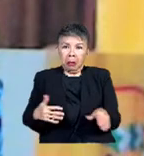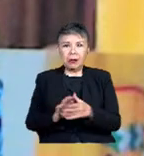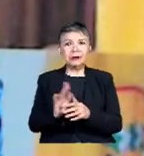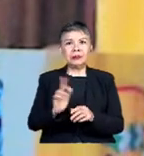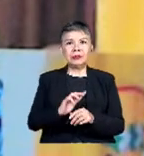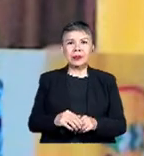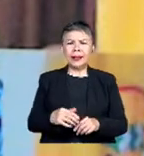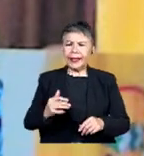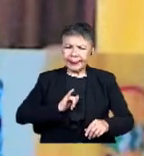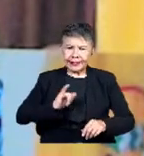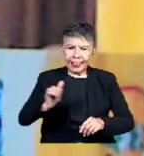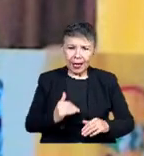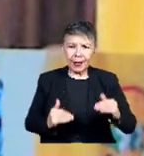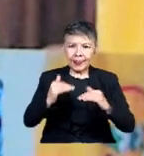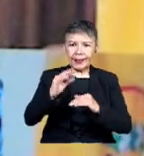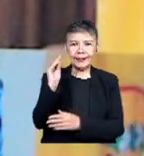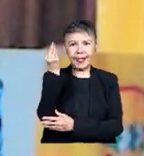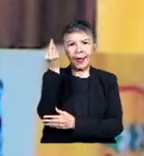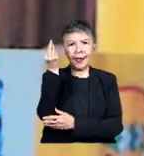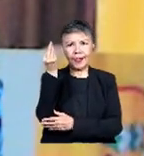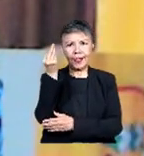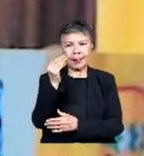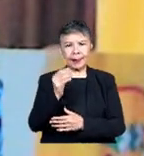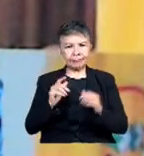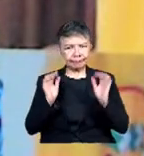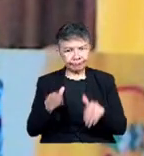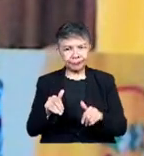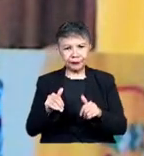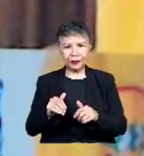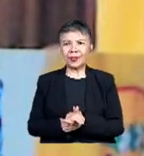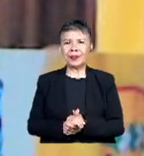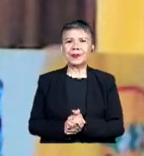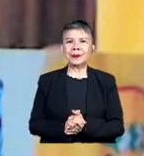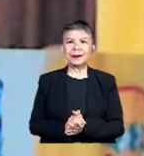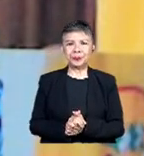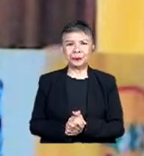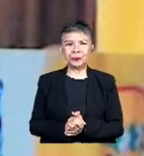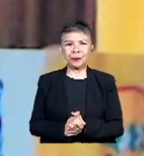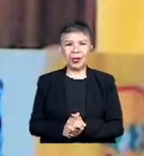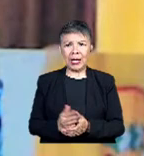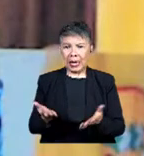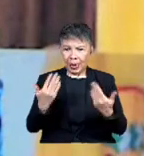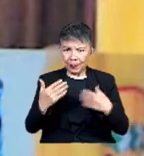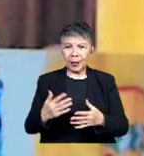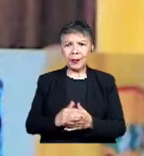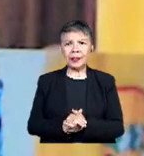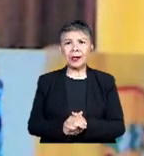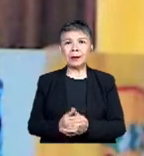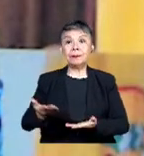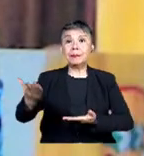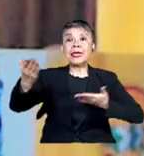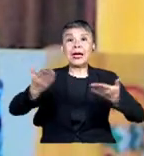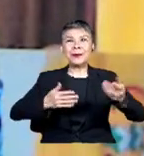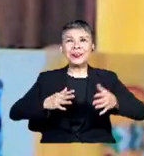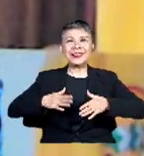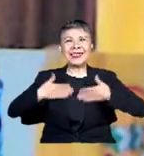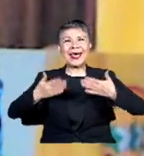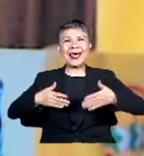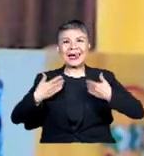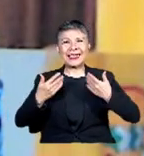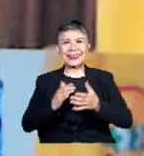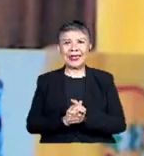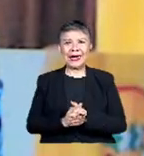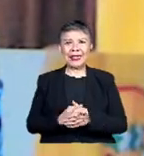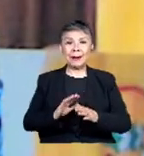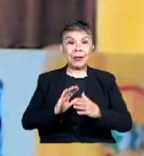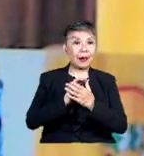ini sama dengan Kota Jakarta. Bagaikan Hong Kong kedua di Indonesia. Kami akan menyambut dengan sukacita. Kami akan